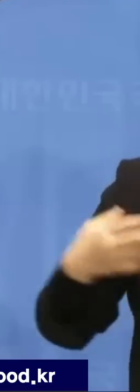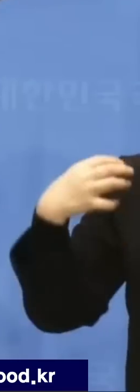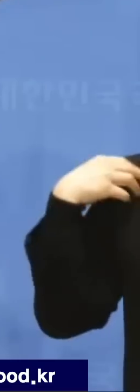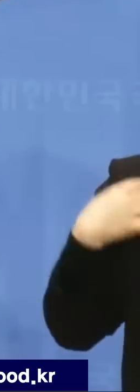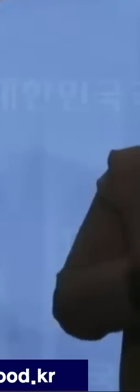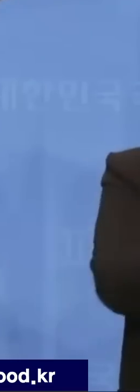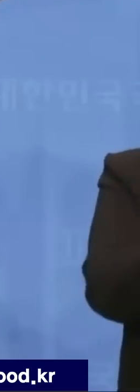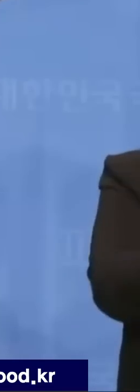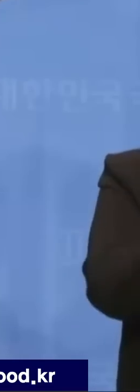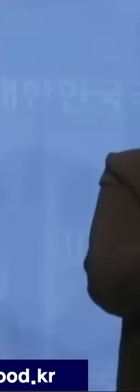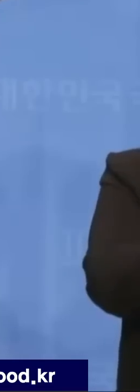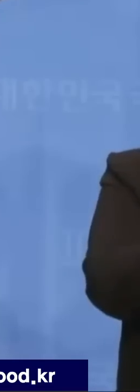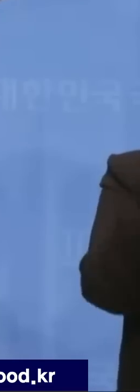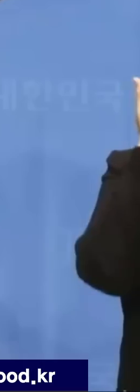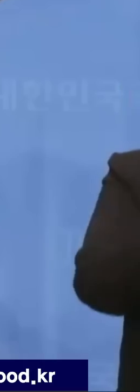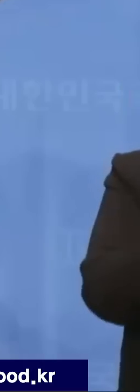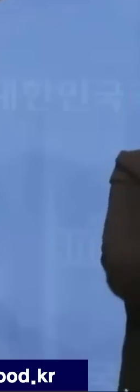책임을 물을 것이다.